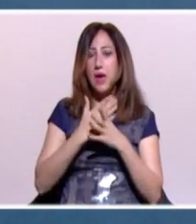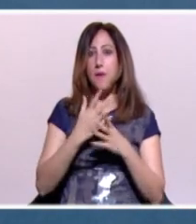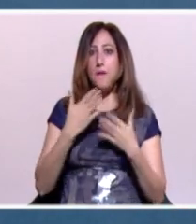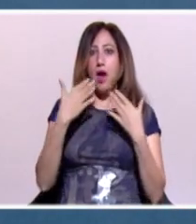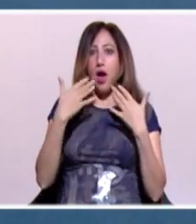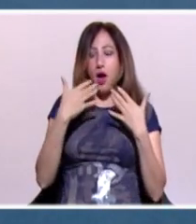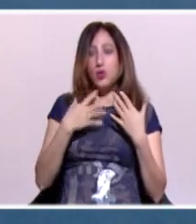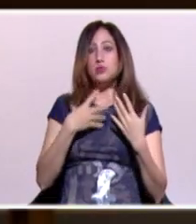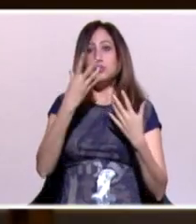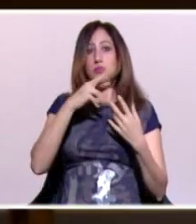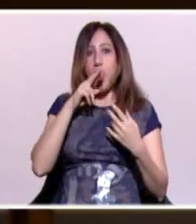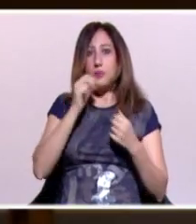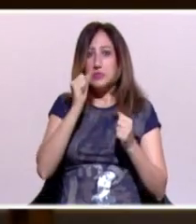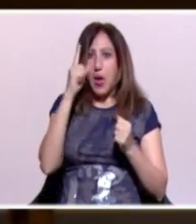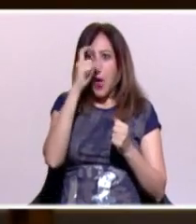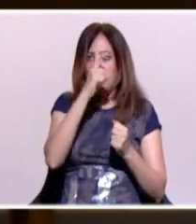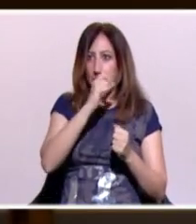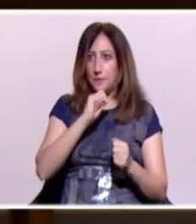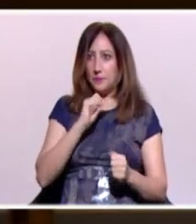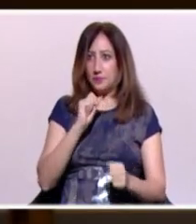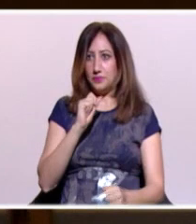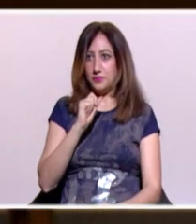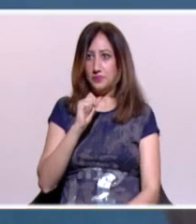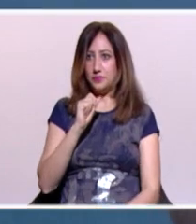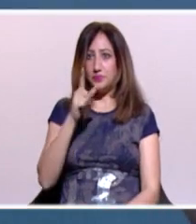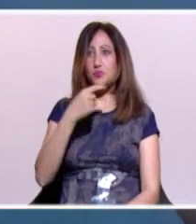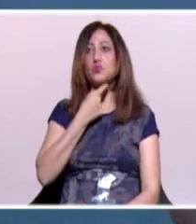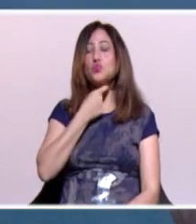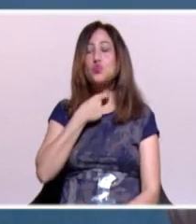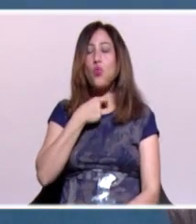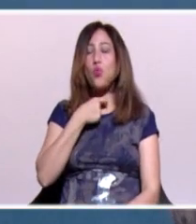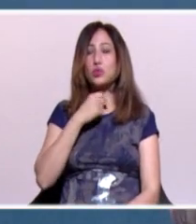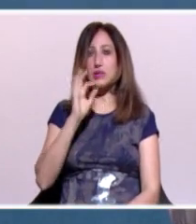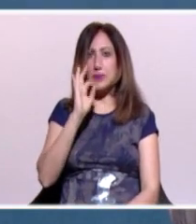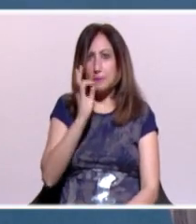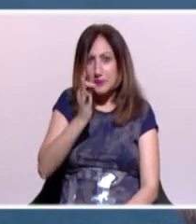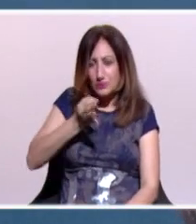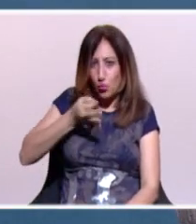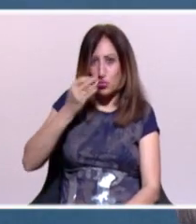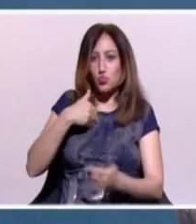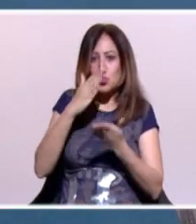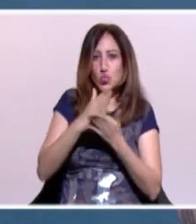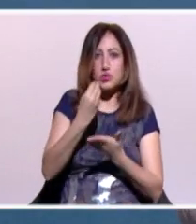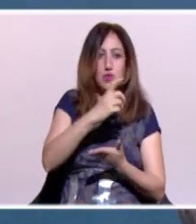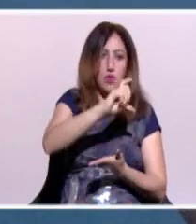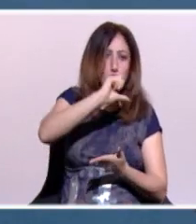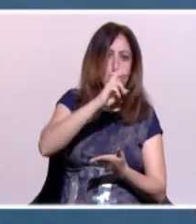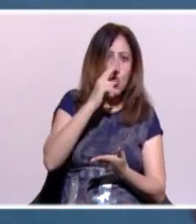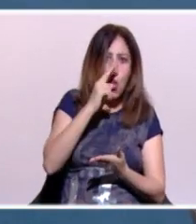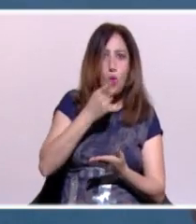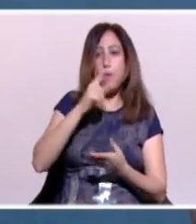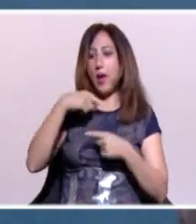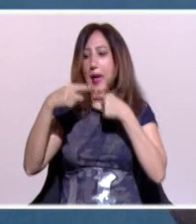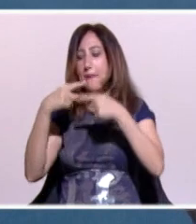جدا. وكان تكلم ازاي كنت؟ لا صوتي تعبان بس كان من هنا خالص من قرار جدا،